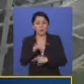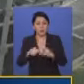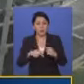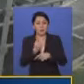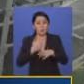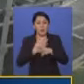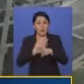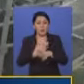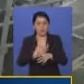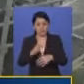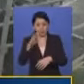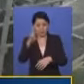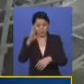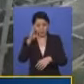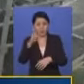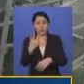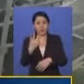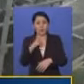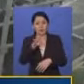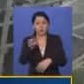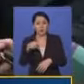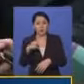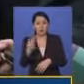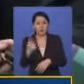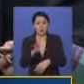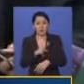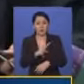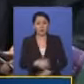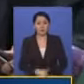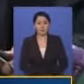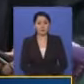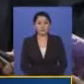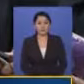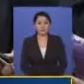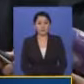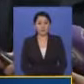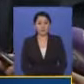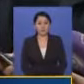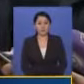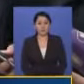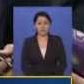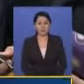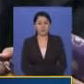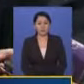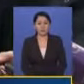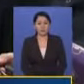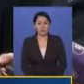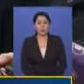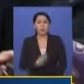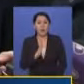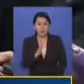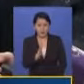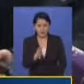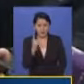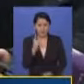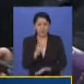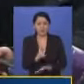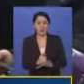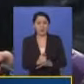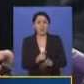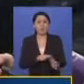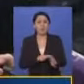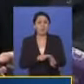қолдау мақсатында мемлекет тарапынан 3 миллиард теңге бөлінді. Алдымызға үлкен міндет қойып, біртіндеп